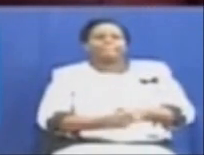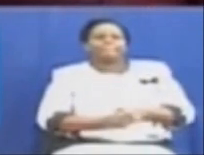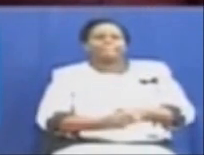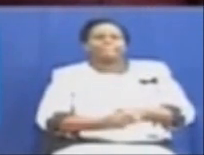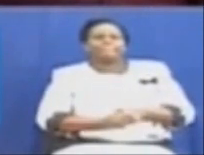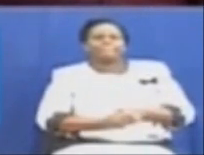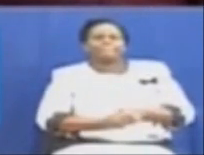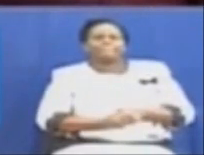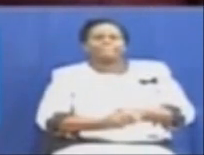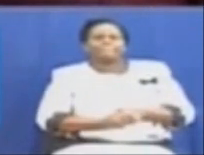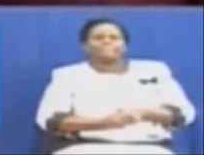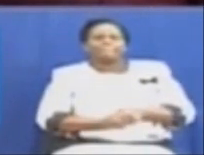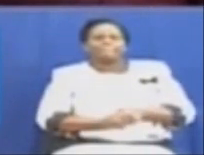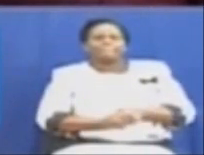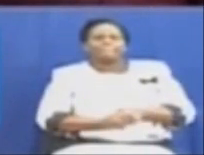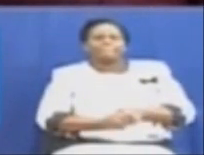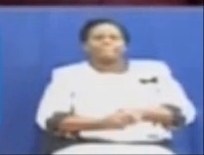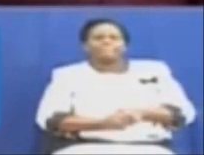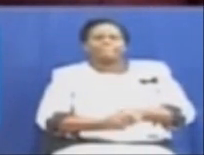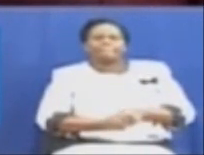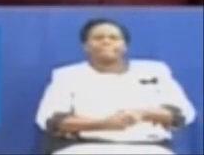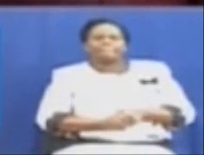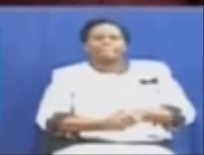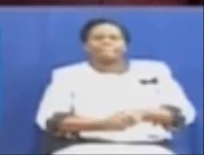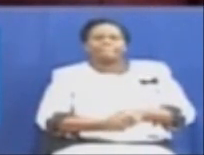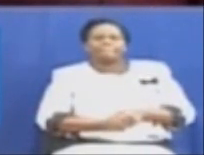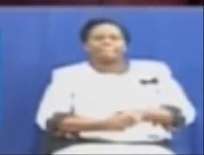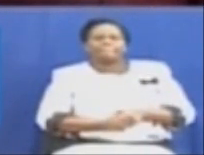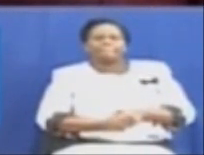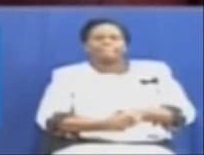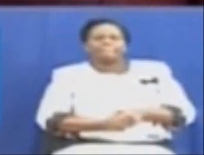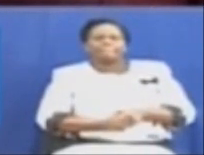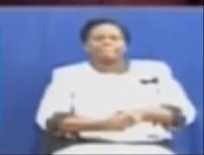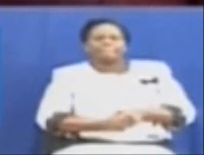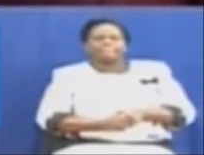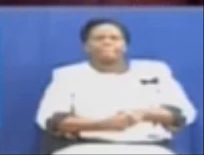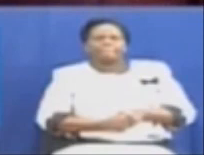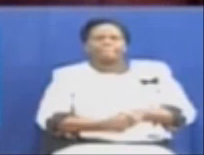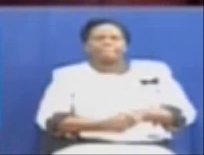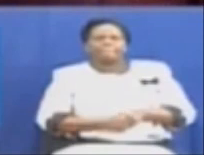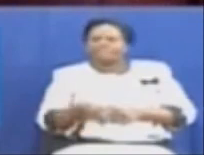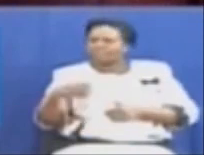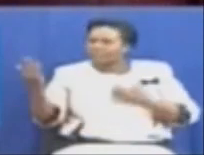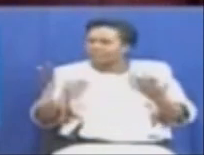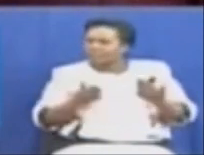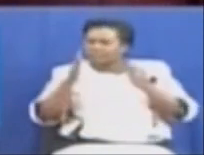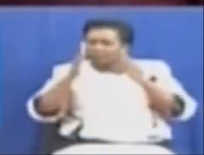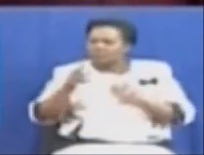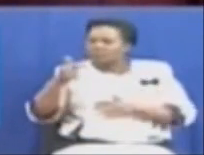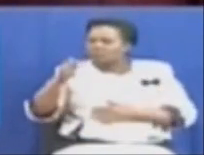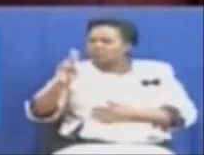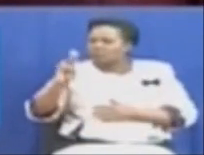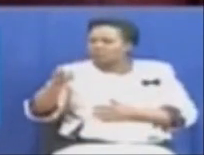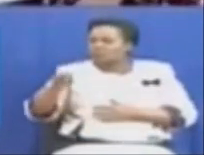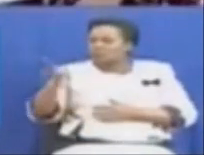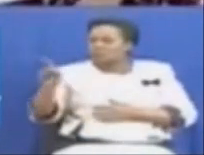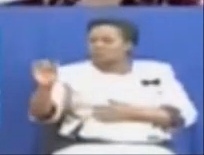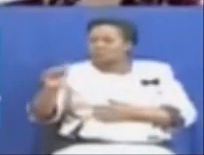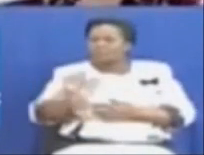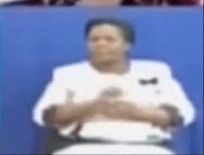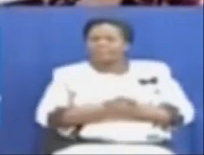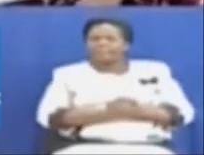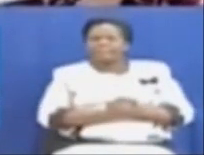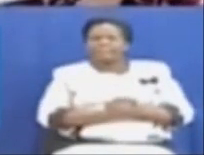tuweze kufanya marekebisho hayo. Wakurugenzi wana wajibu huo, kusimamia, kutenga fedha, kuwezesha. Lakini jambo la pili, Mheshimiwa mbunge anataka